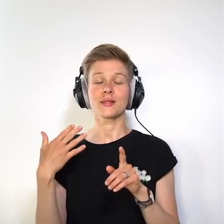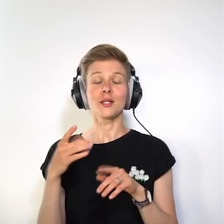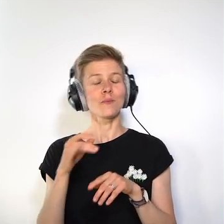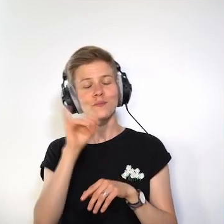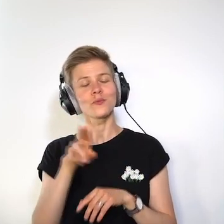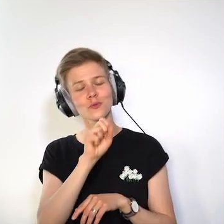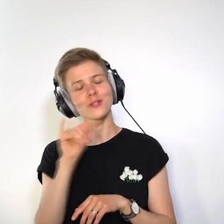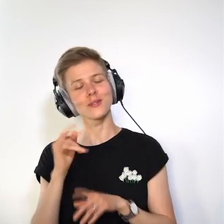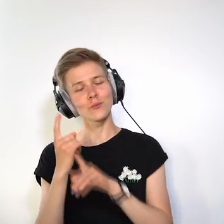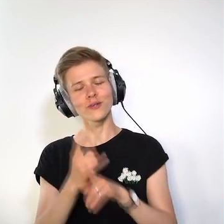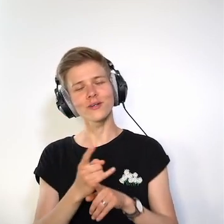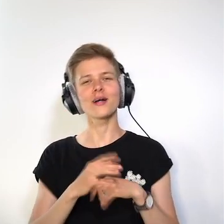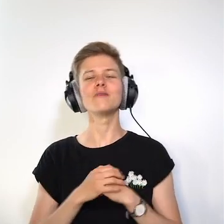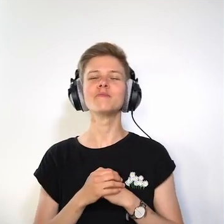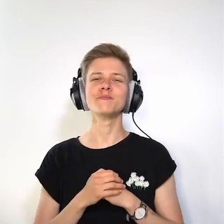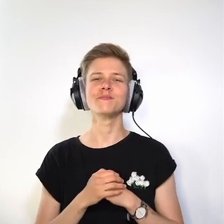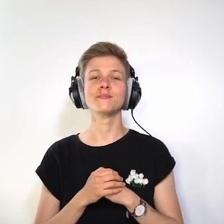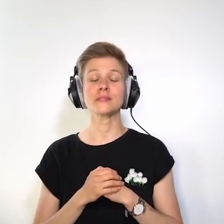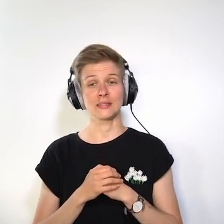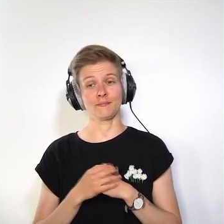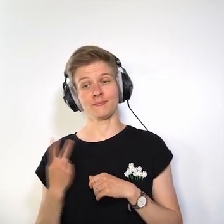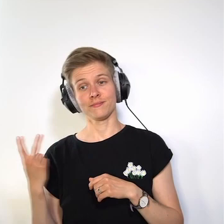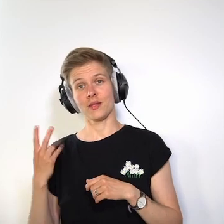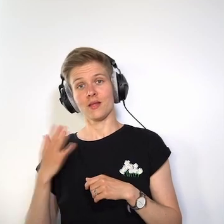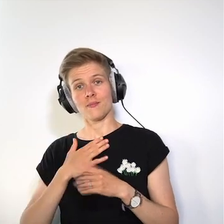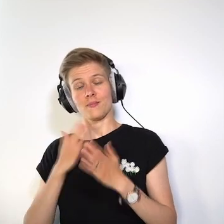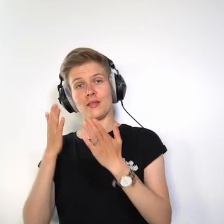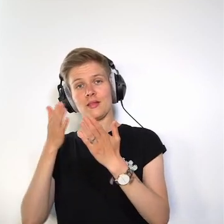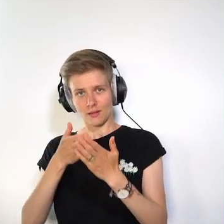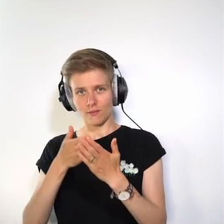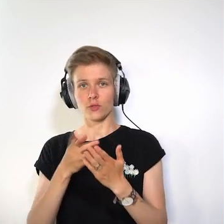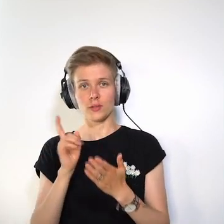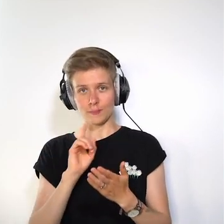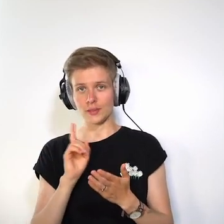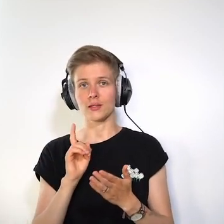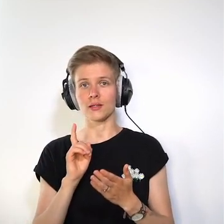mukaan. Ja meidän tavoitteena on saada heidät